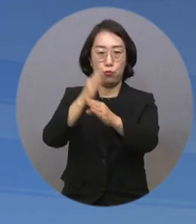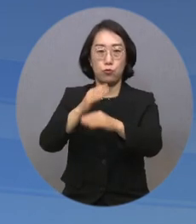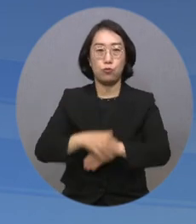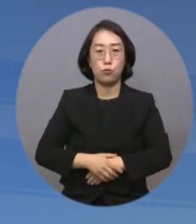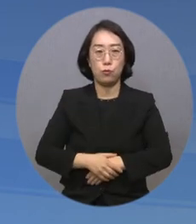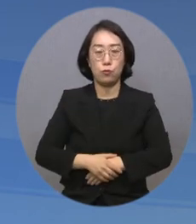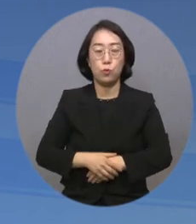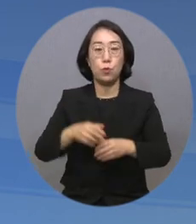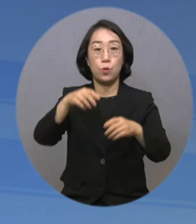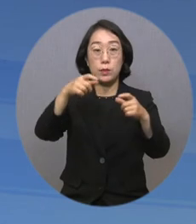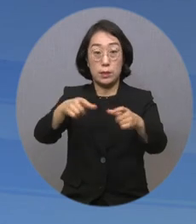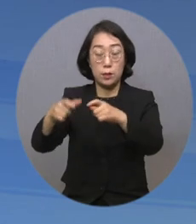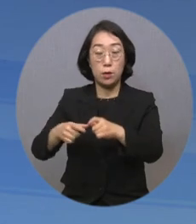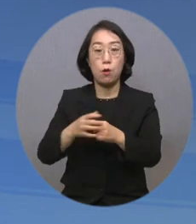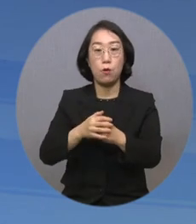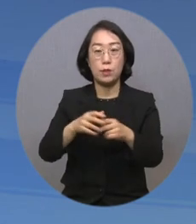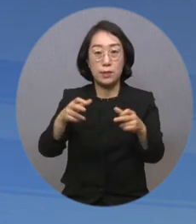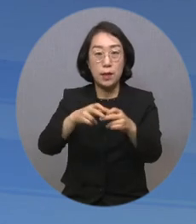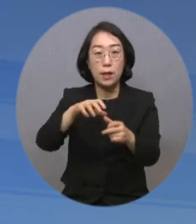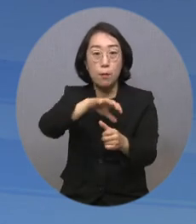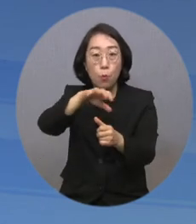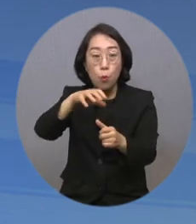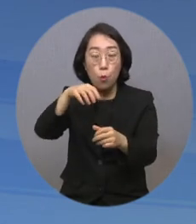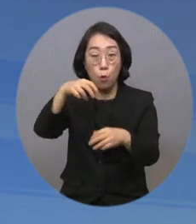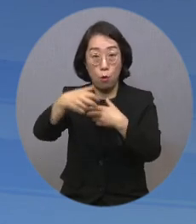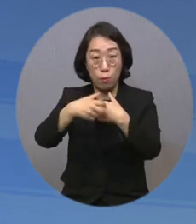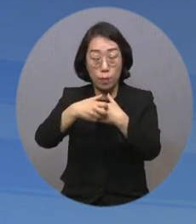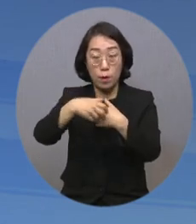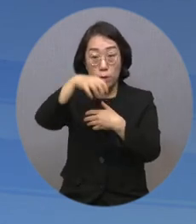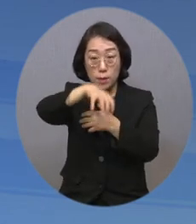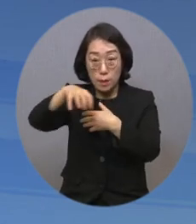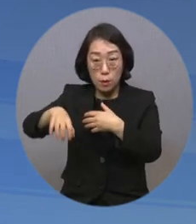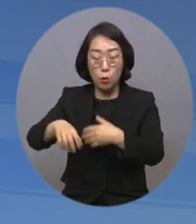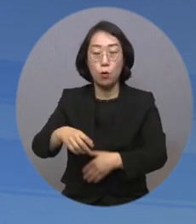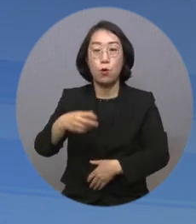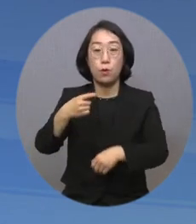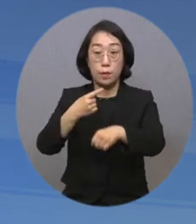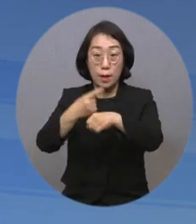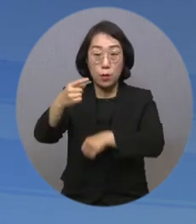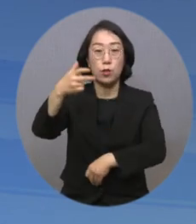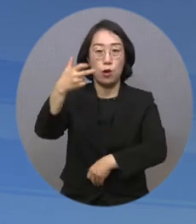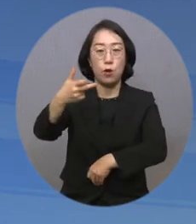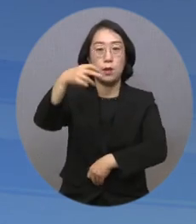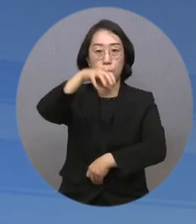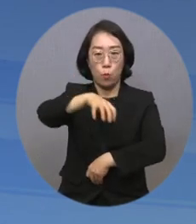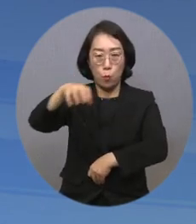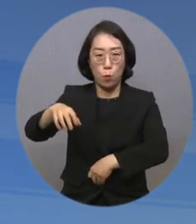또한 지역장애인보건의료센터가 내년에는 17개소로 늘어납니다.